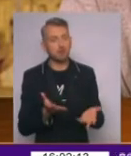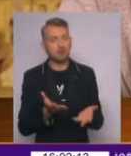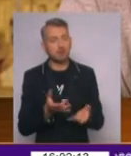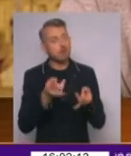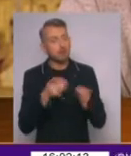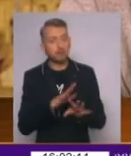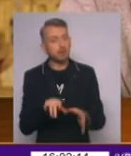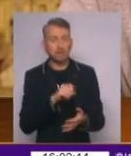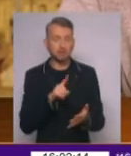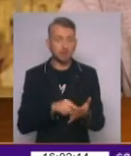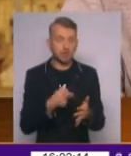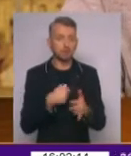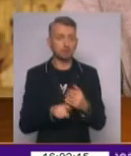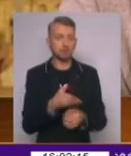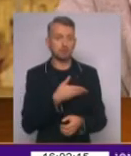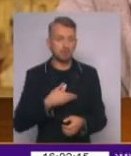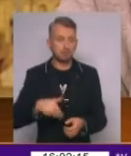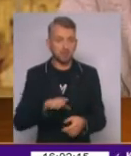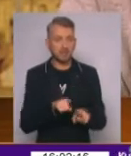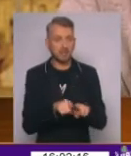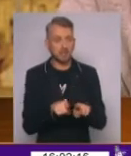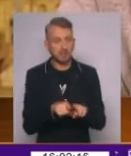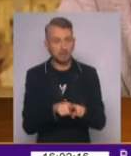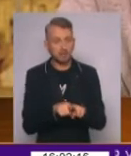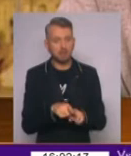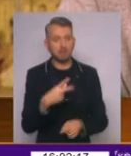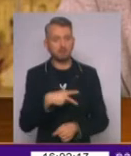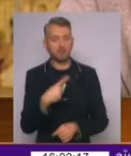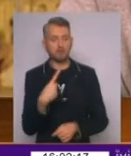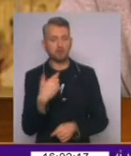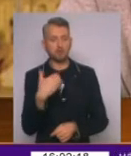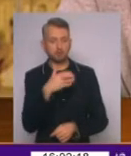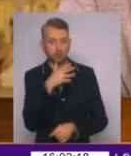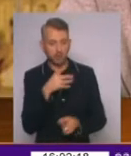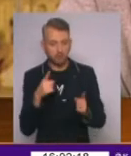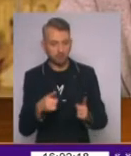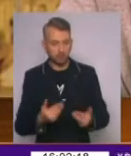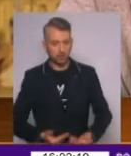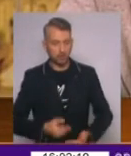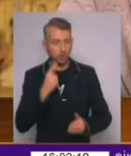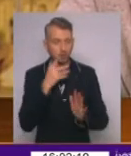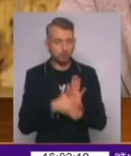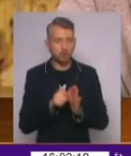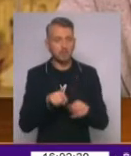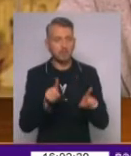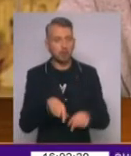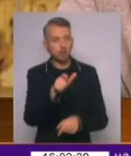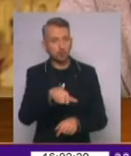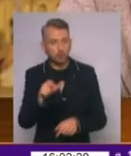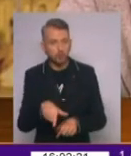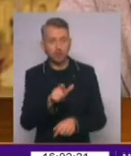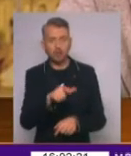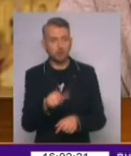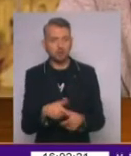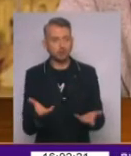непросте питання, оскільки ми все-таки в 21 столітті живемо і розуміємо, що це також люди, люди